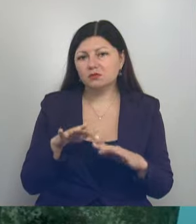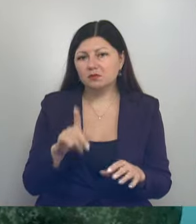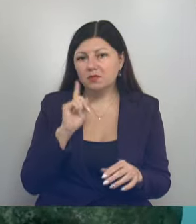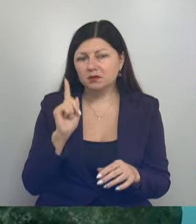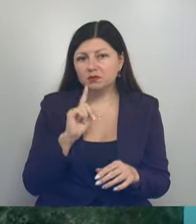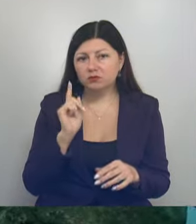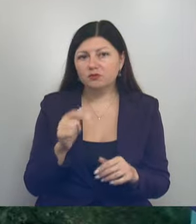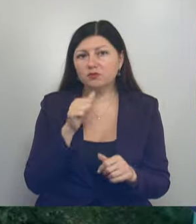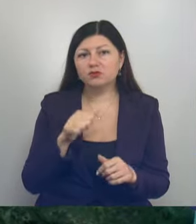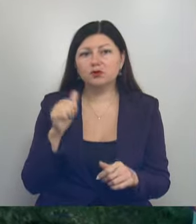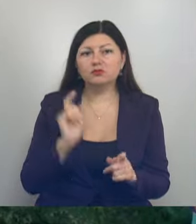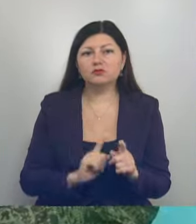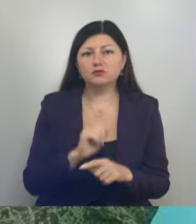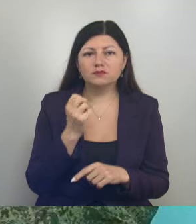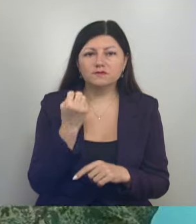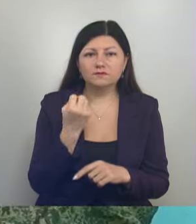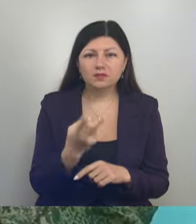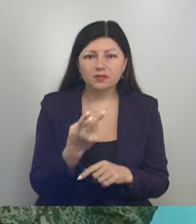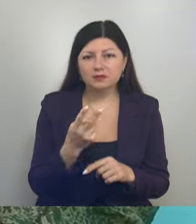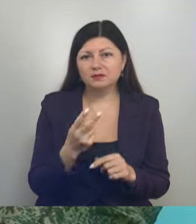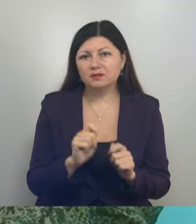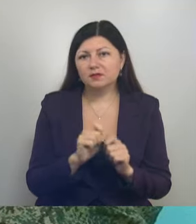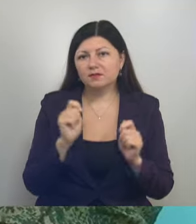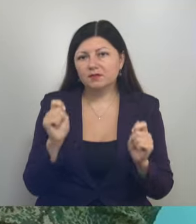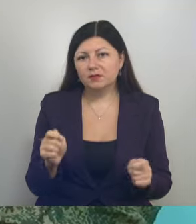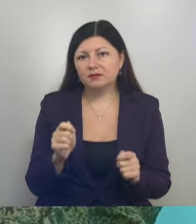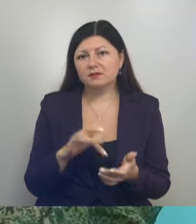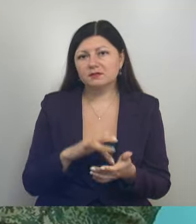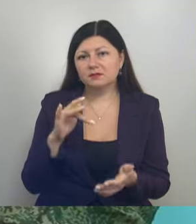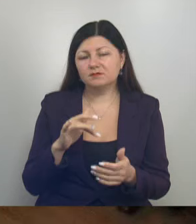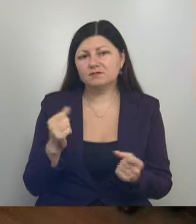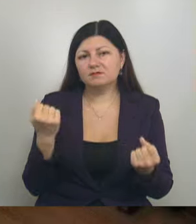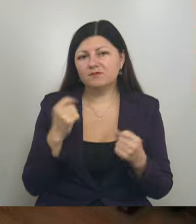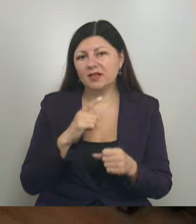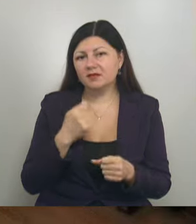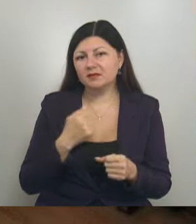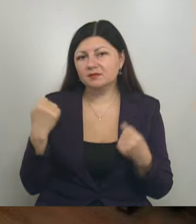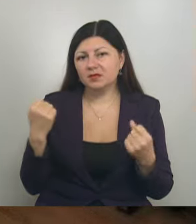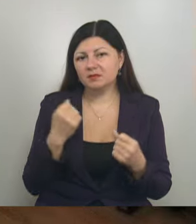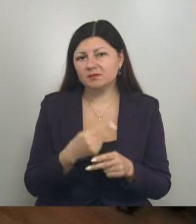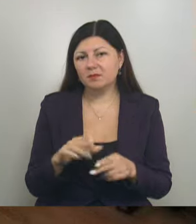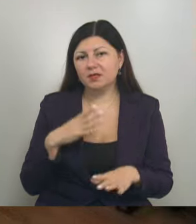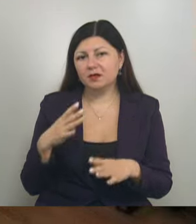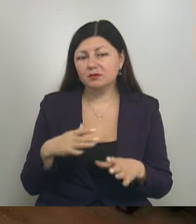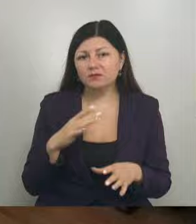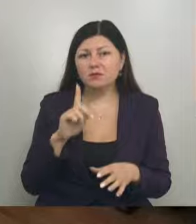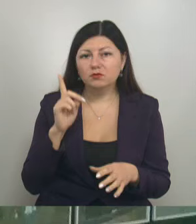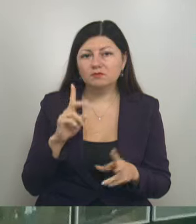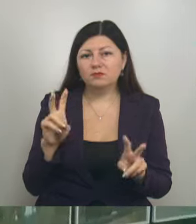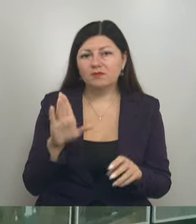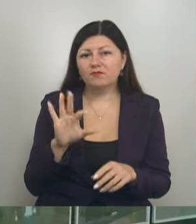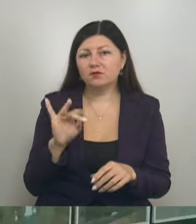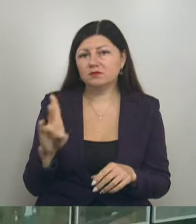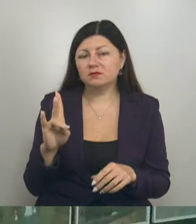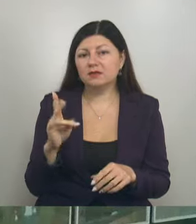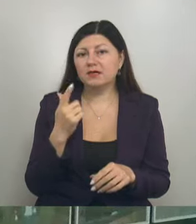в регионе начали работать 12 филиалов Центра развития военно-спортивной подготовки и патриотического воспитания молодежи «Воин». Красненская